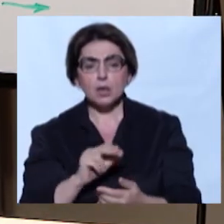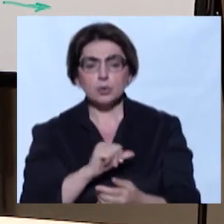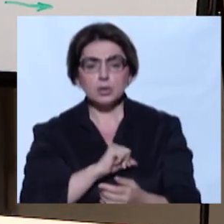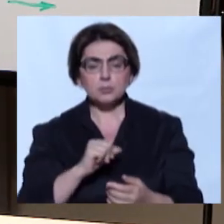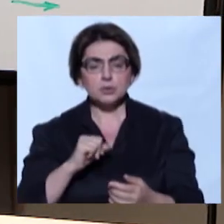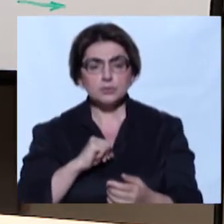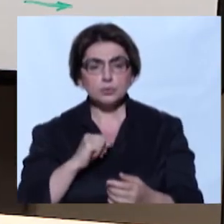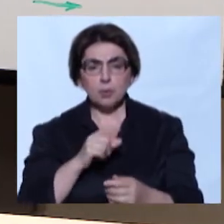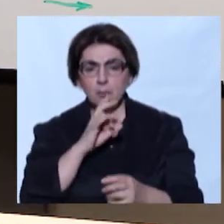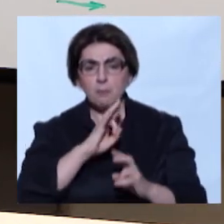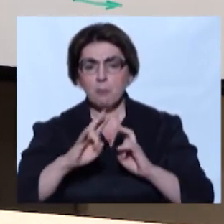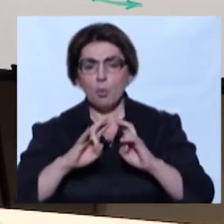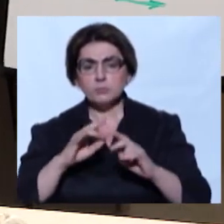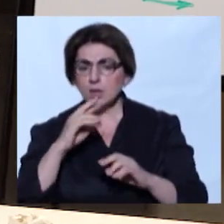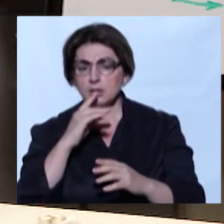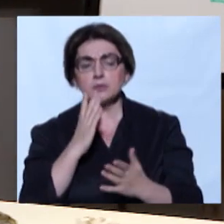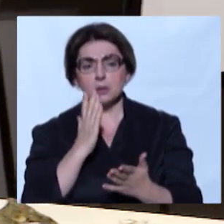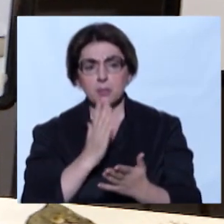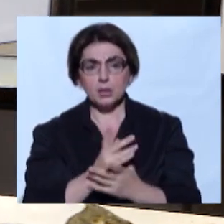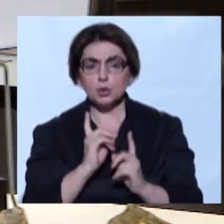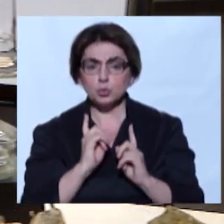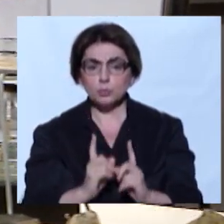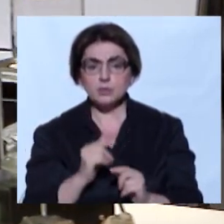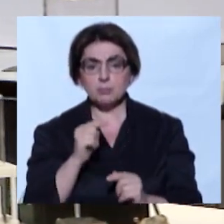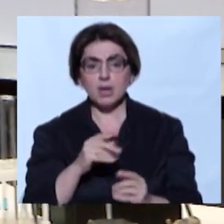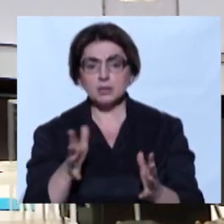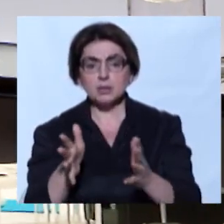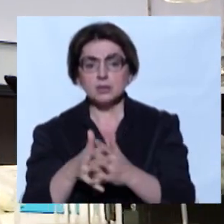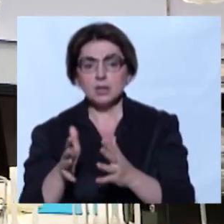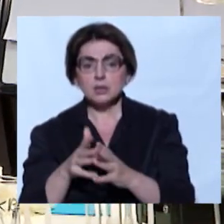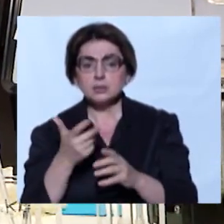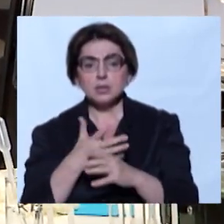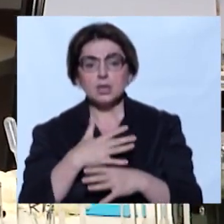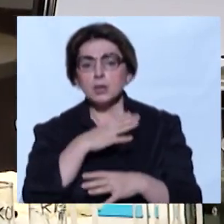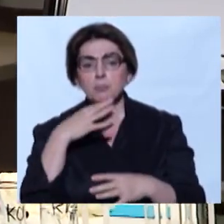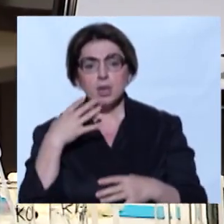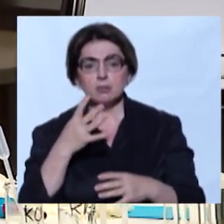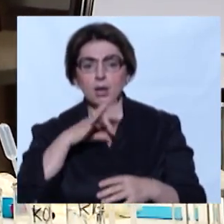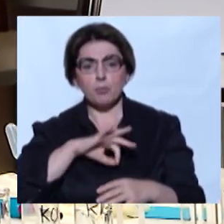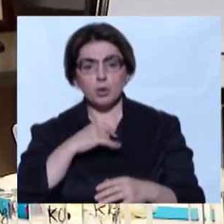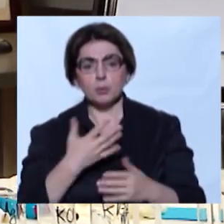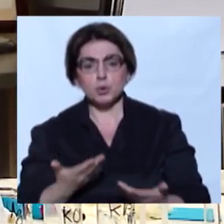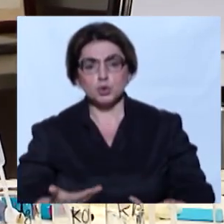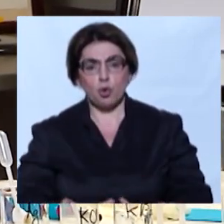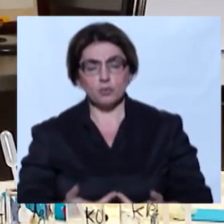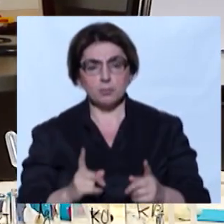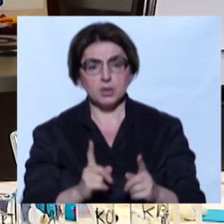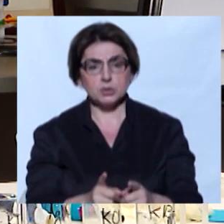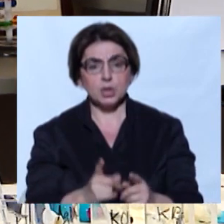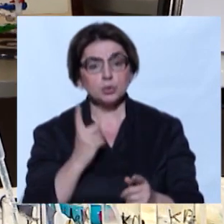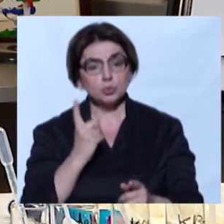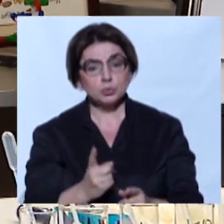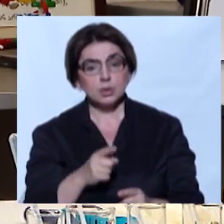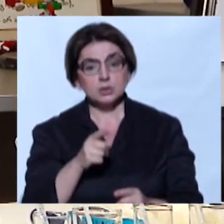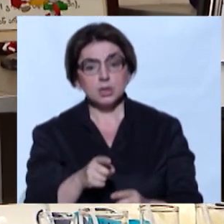თვითონ ძლიერ მომწამლავ ნივთიერებებს წარმოადგენენ, თუმცა მათ ნაერთებს ძალიან ფართო გამოყენება აქვთ ყოფა ცხოვრებაში.